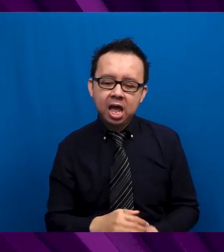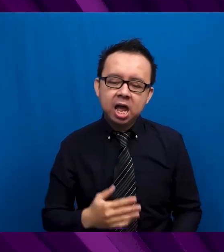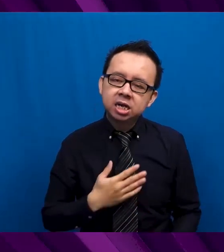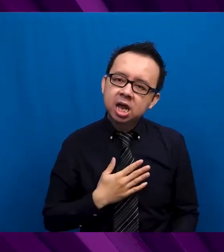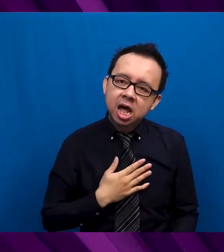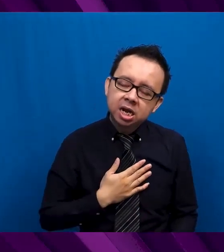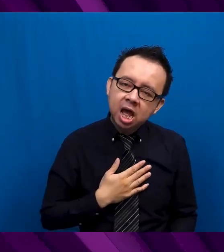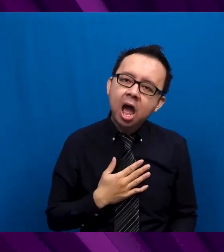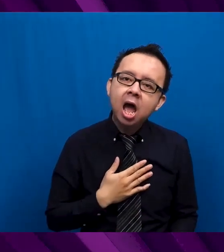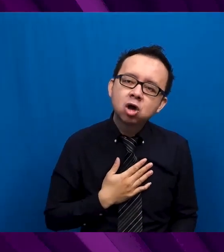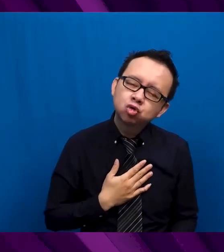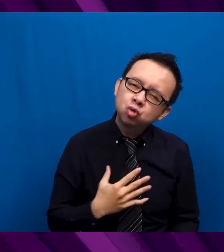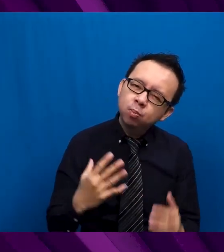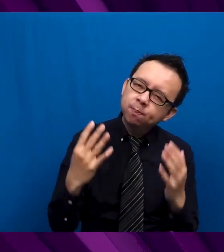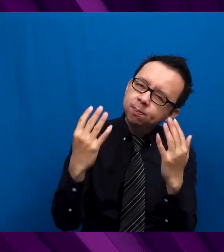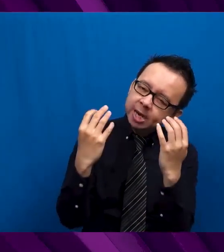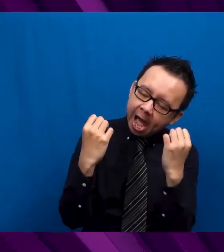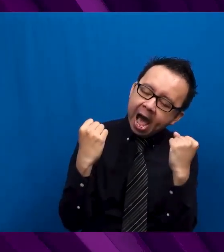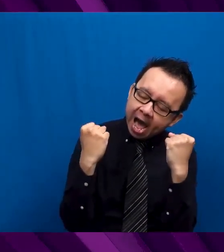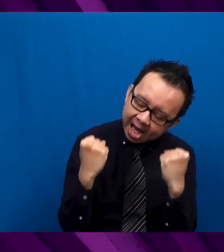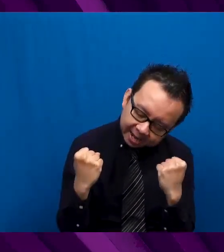dan aku